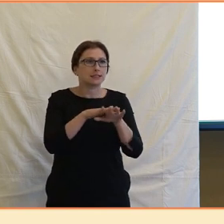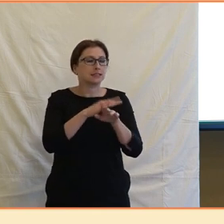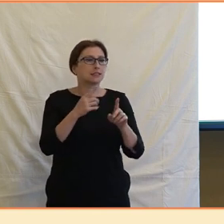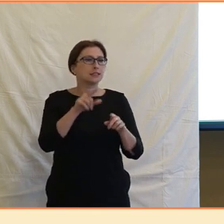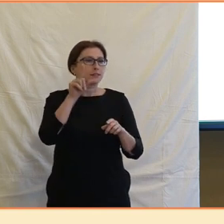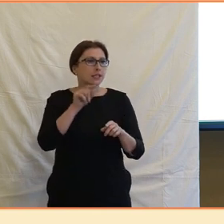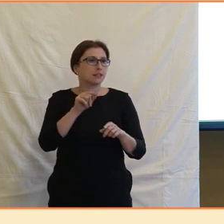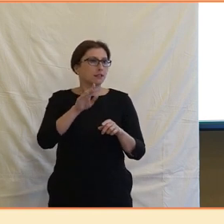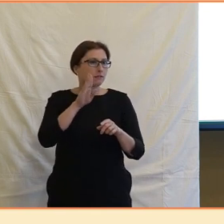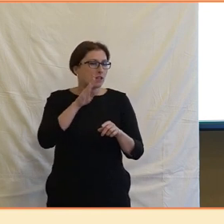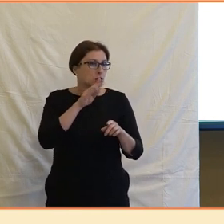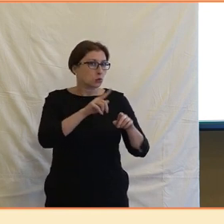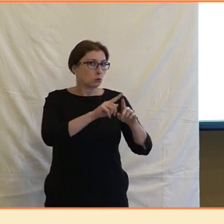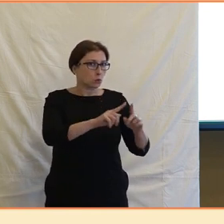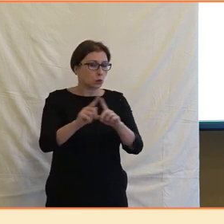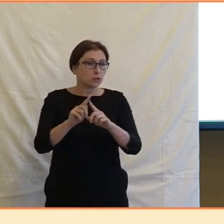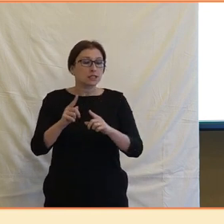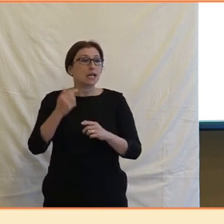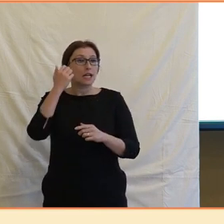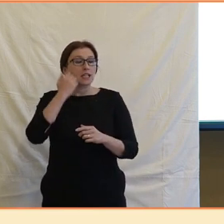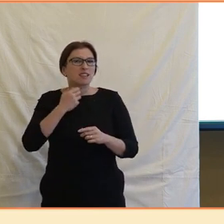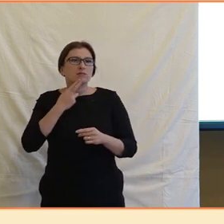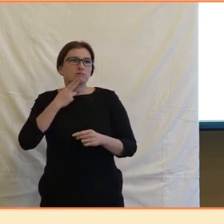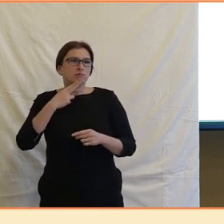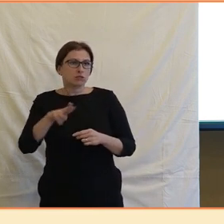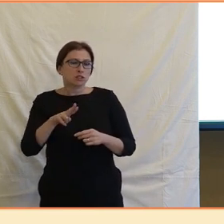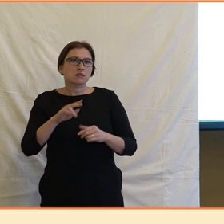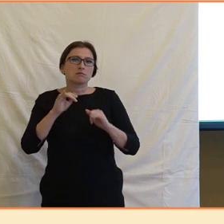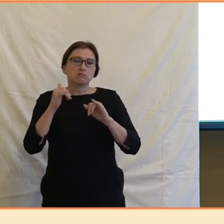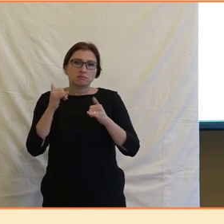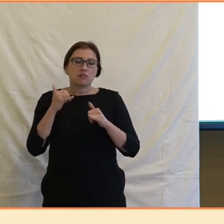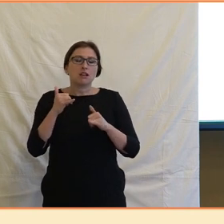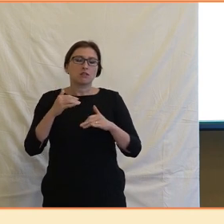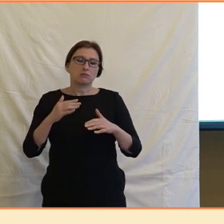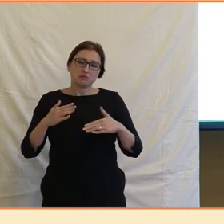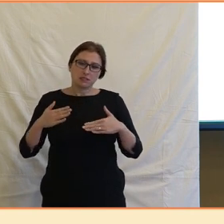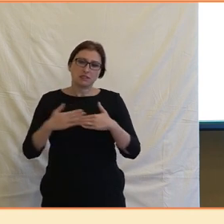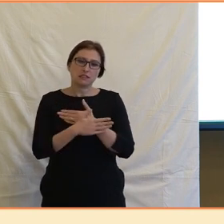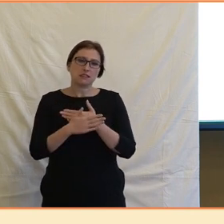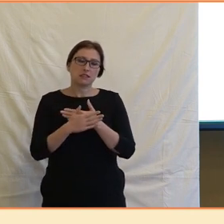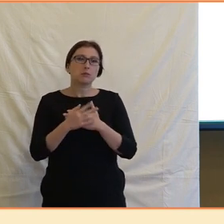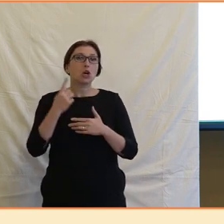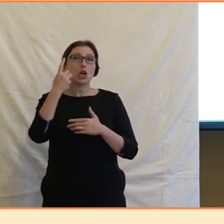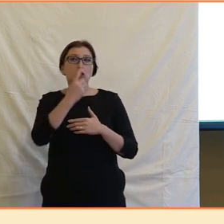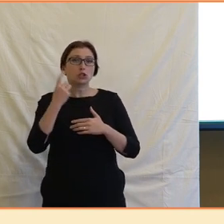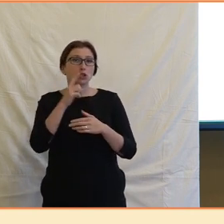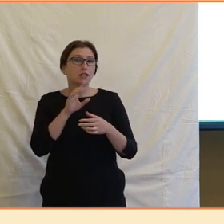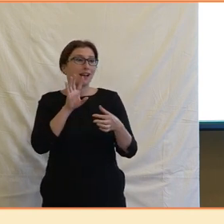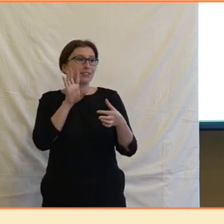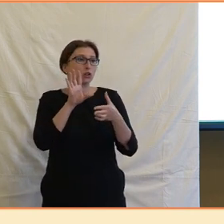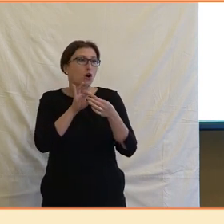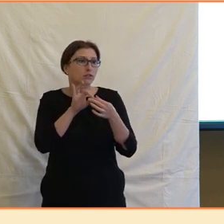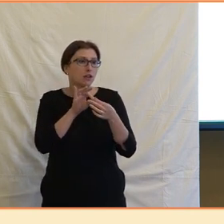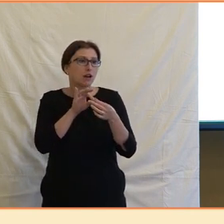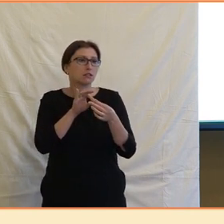jsme se setkávali s tím, že lidé přiznávali, že skutečně pro ně ten sociální kontakt